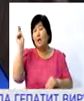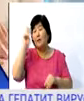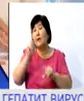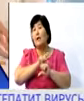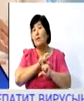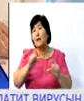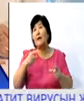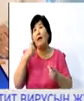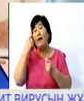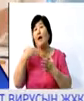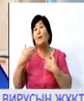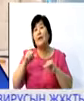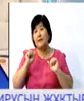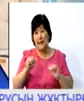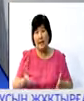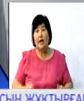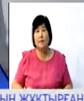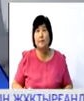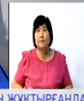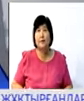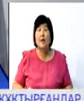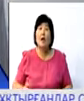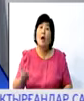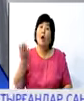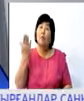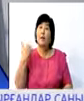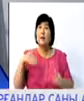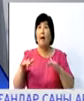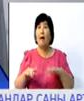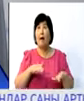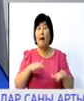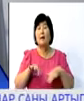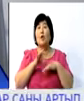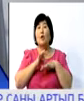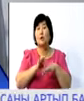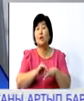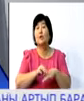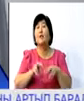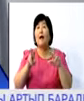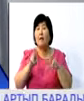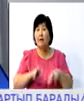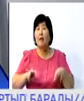басқармаларына хабарласа алады. Былтырғы акцияның жүргізілуіне